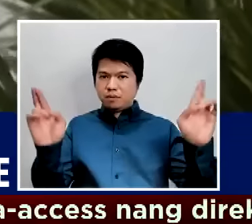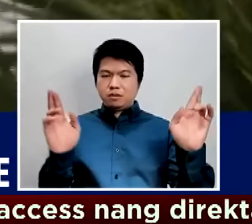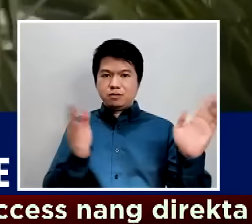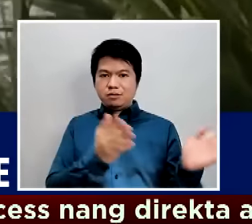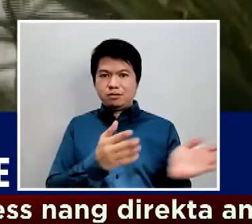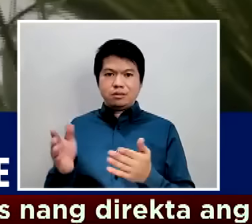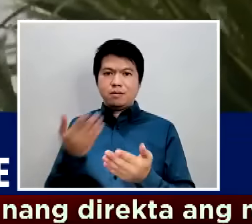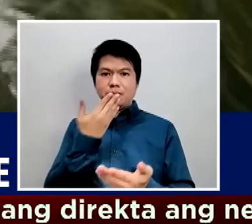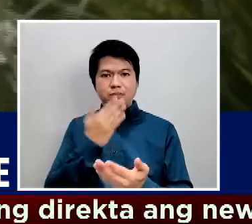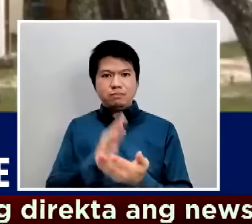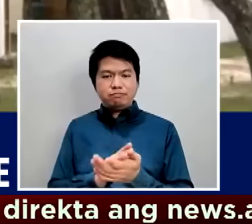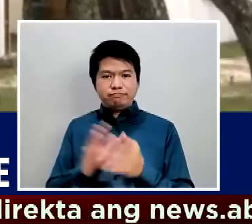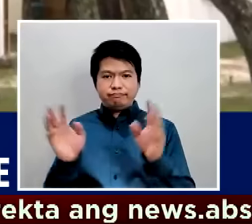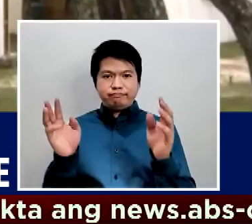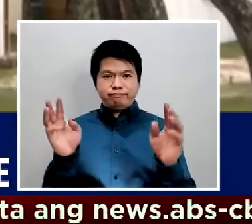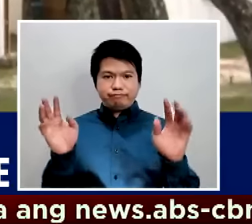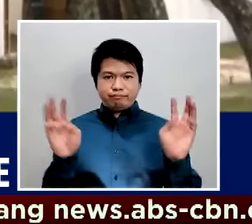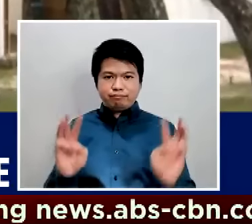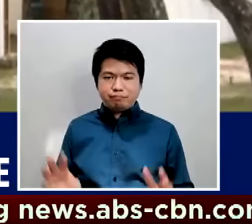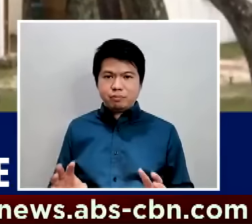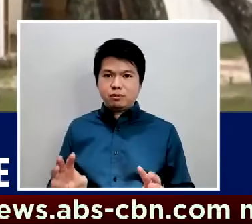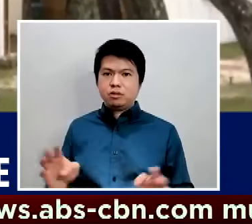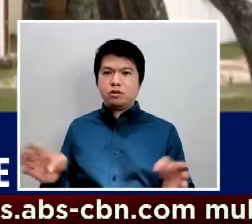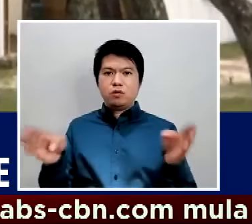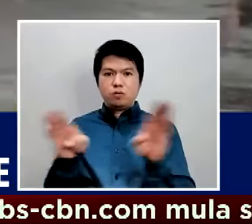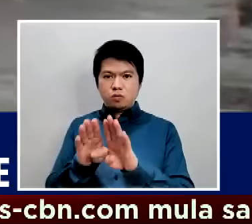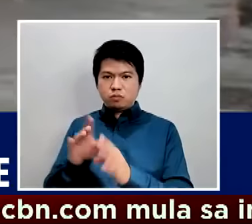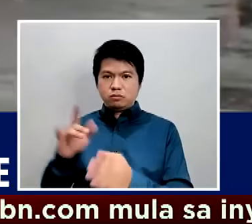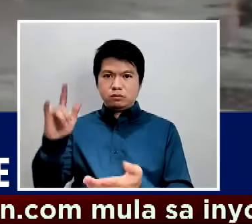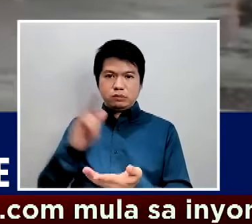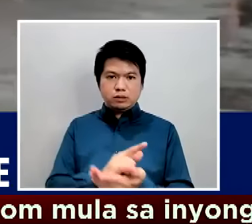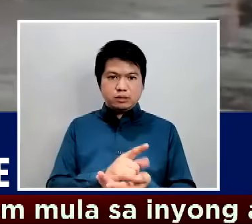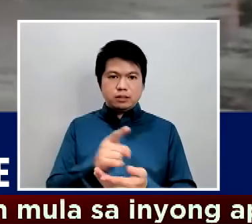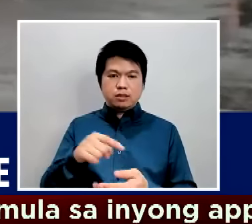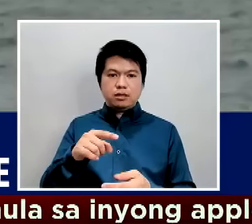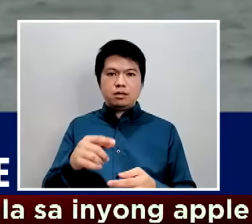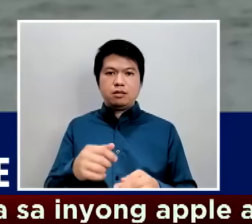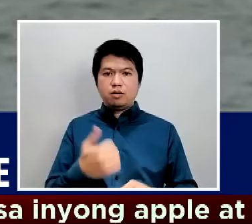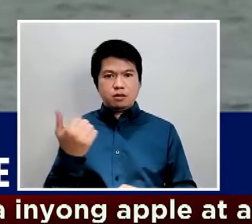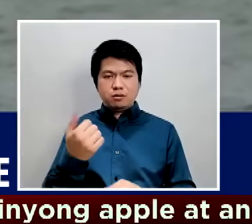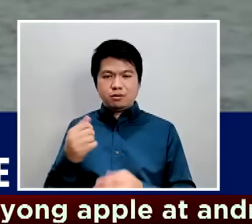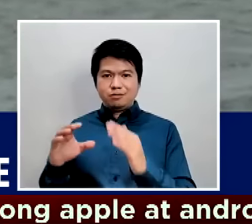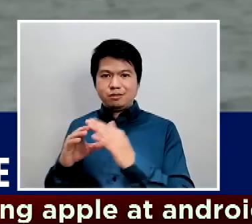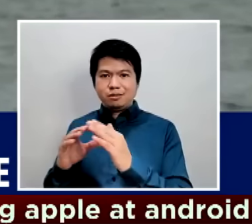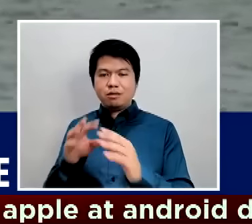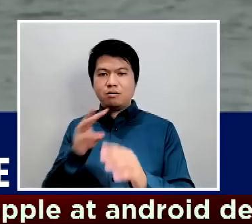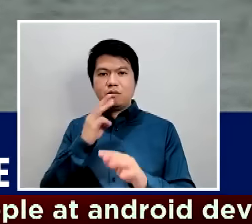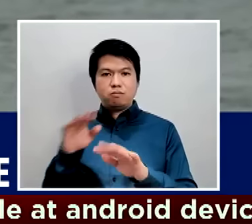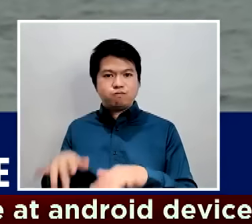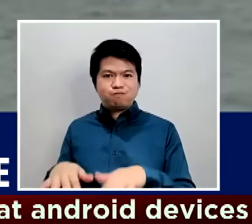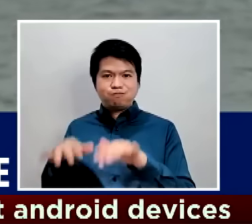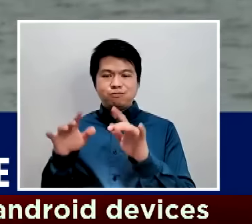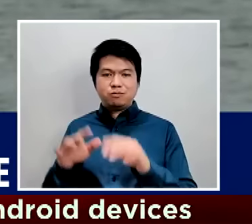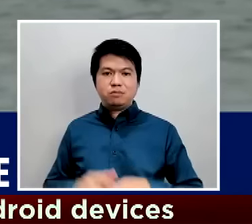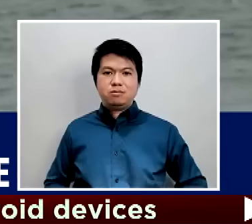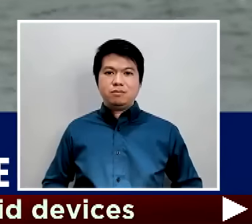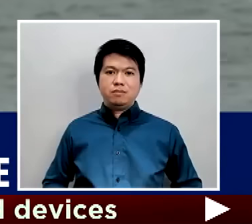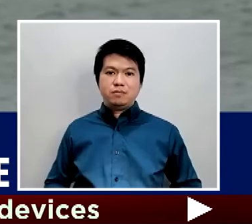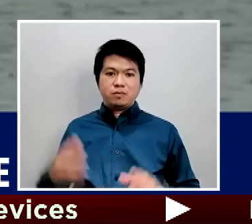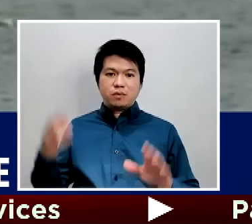panahon. Isinara na ang dalawang paliparan sa Florida habang ang ilang lungsod naman ay binaha. Naglandfall ang bagyo sa Big